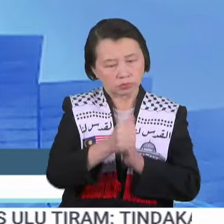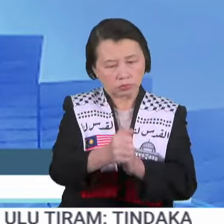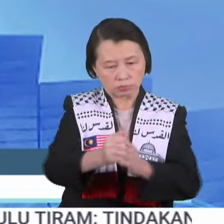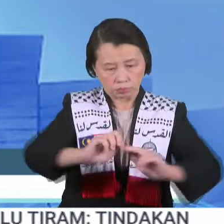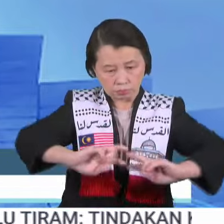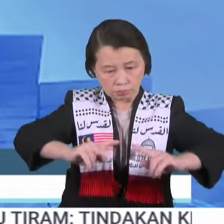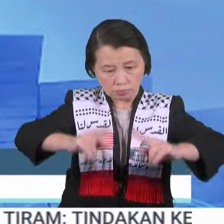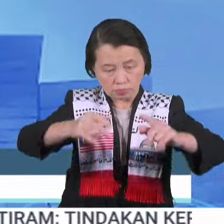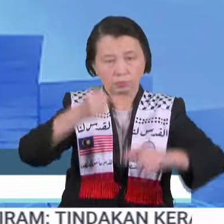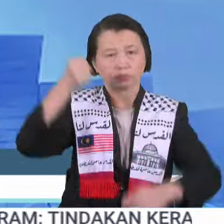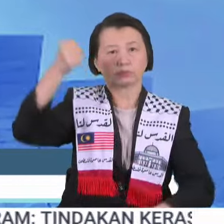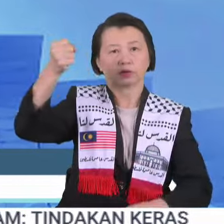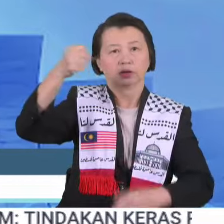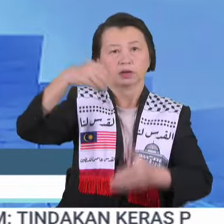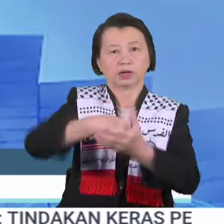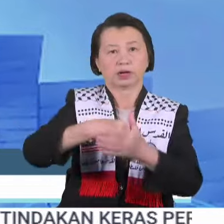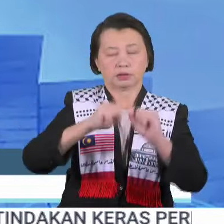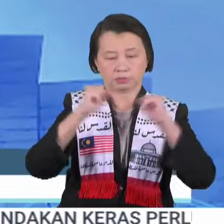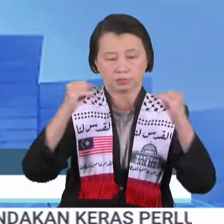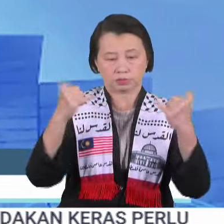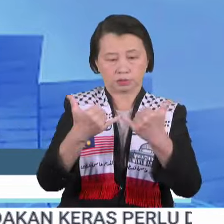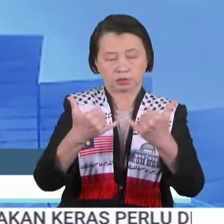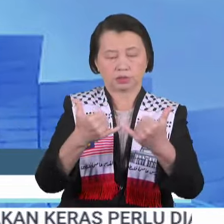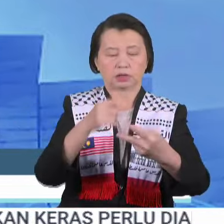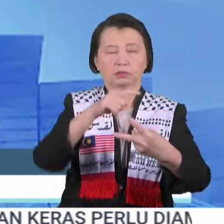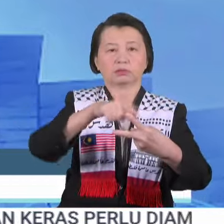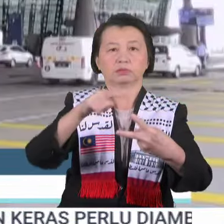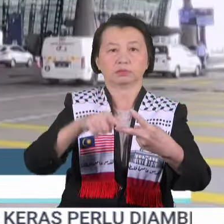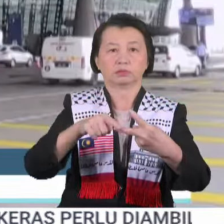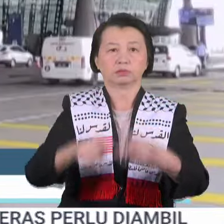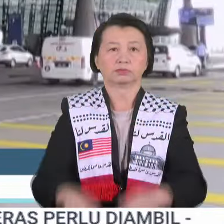dan meningkatkan pegangan dalam syarikat berkenaan.